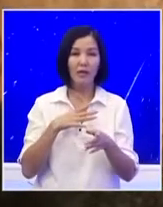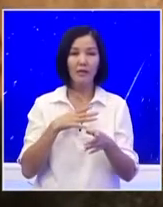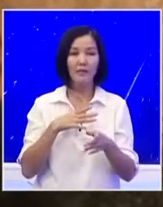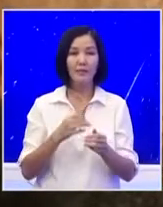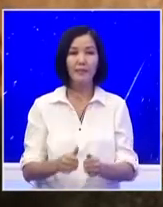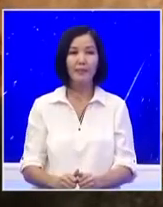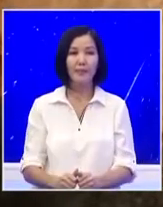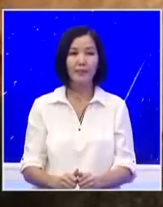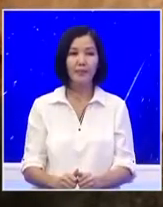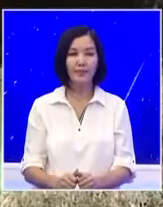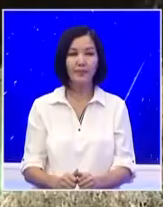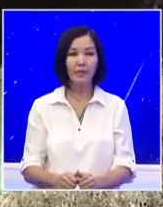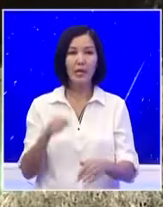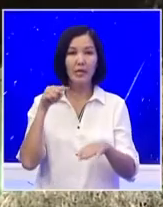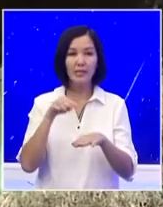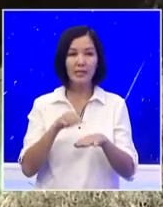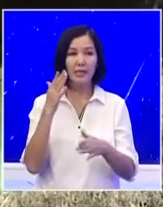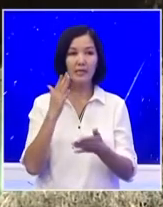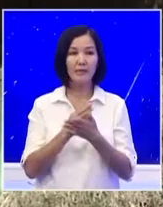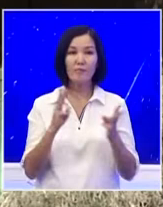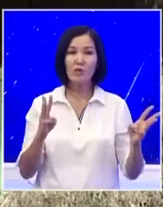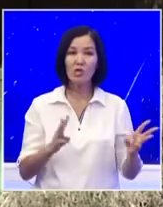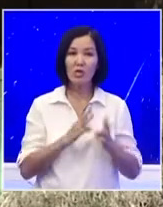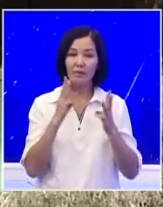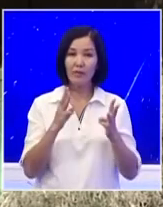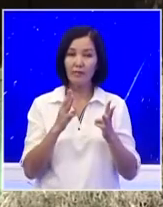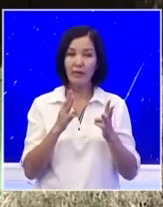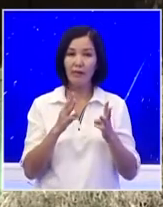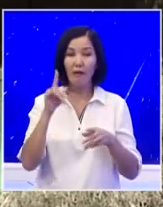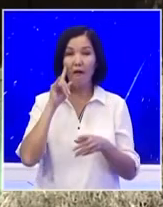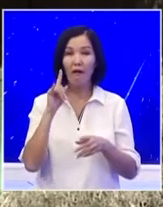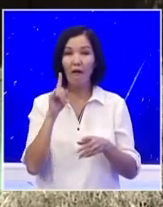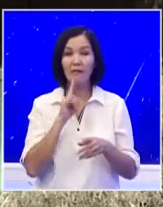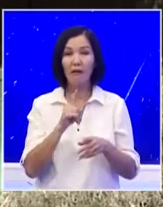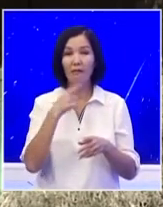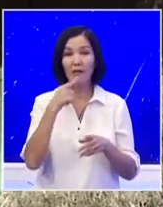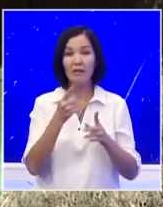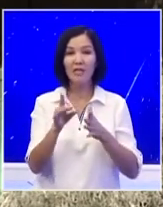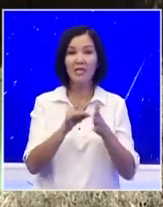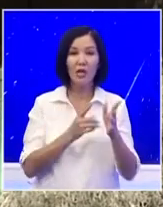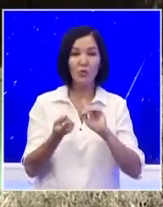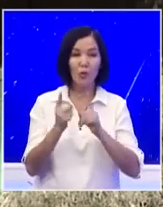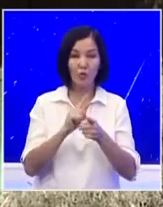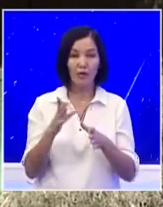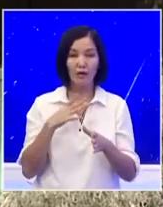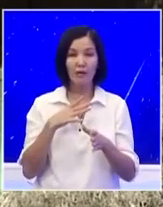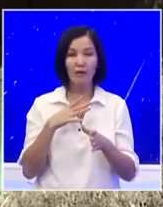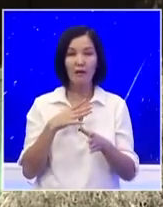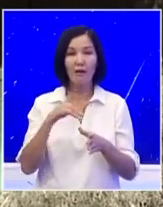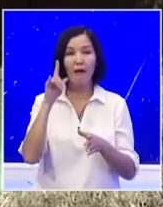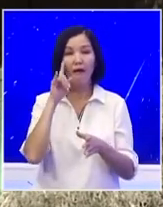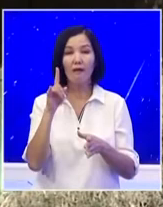өрнектеген. Сезімге бөленіп, шабыт шақырып, осы өлеңді қазақ тіліне жолма-жол аударады. Аударғанда